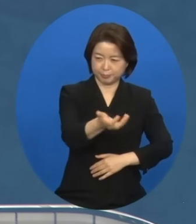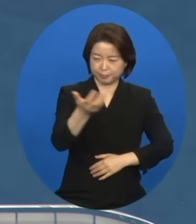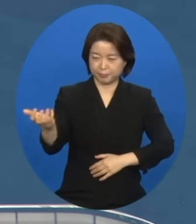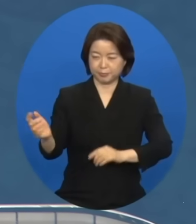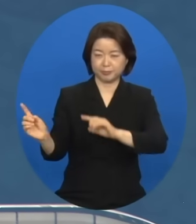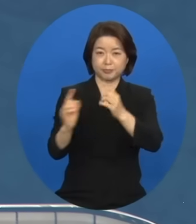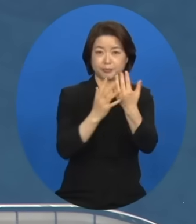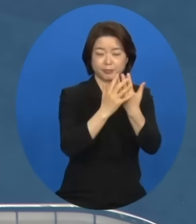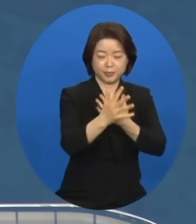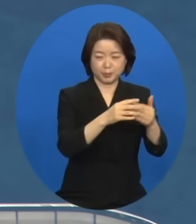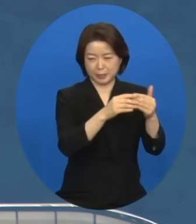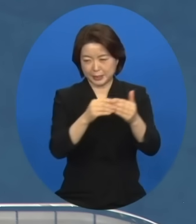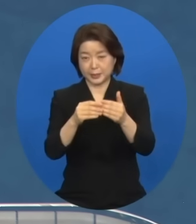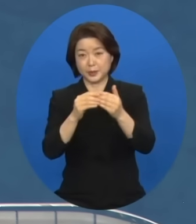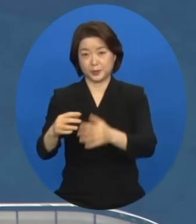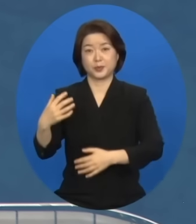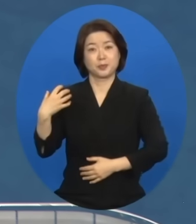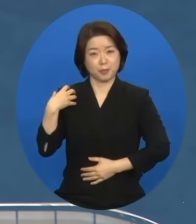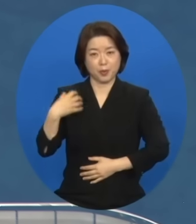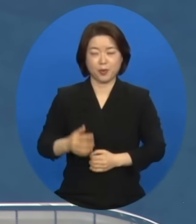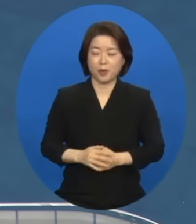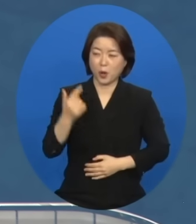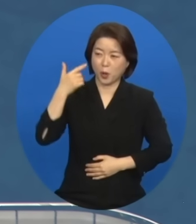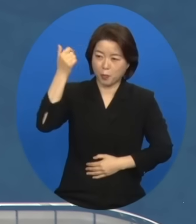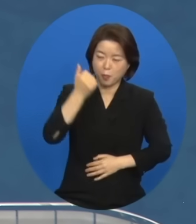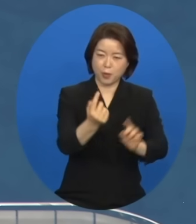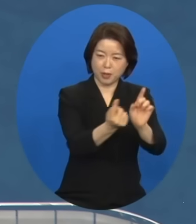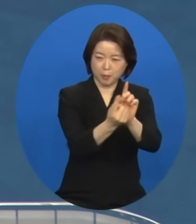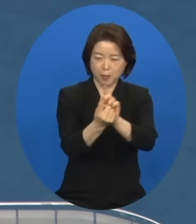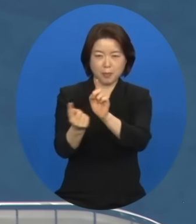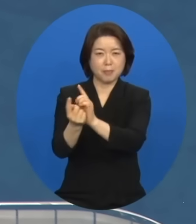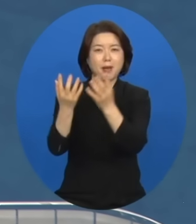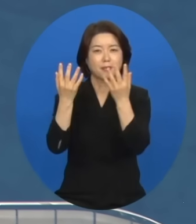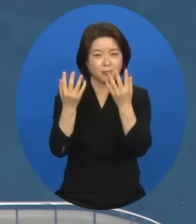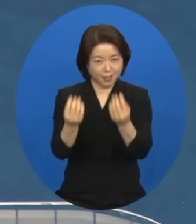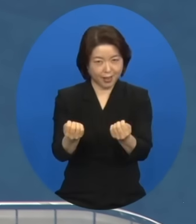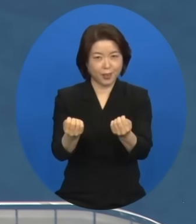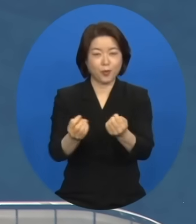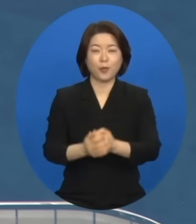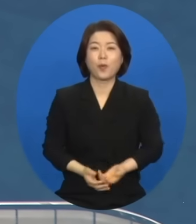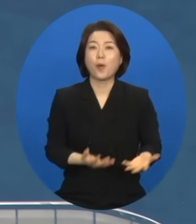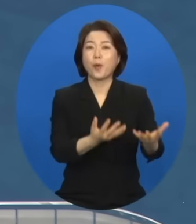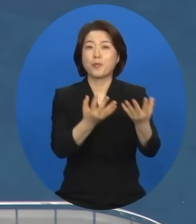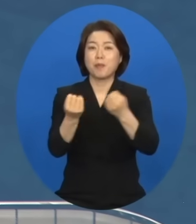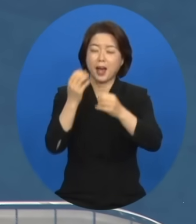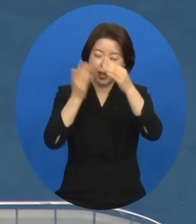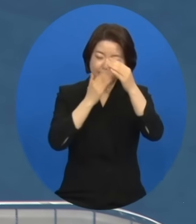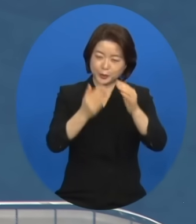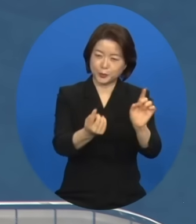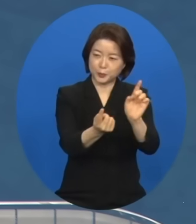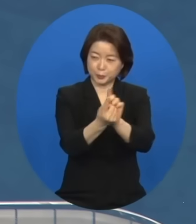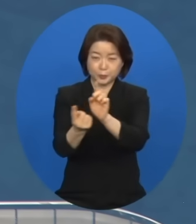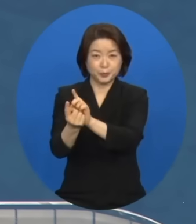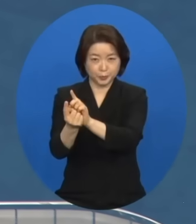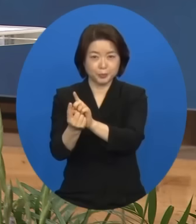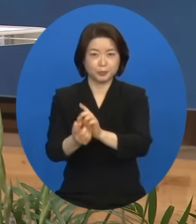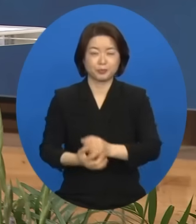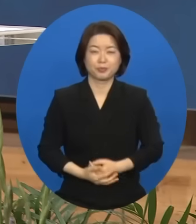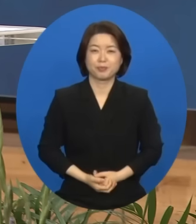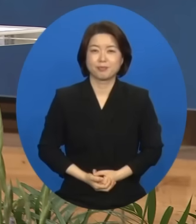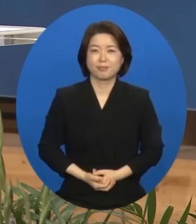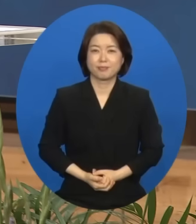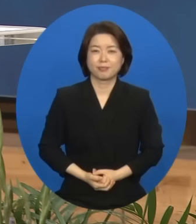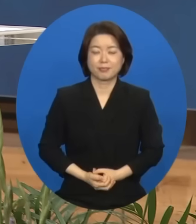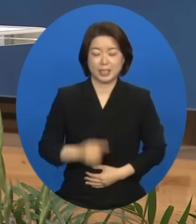집회를 인도하면서 목사님들도 많이 만나고 또 많은 성도들을 만나면서